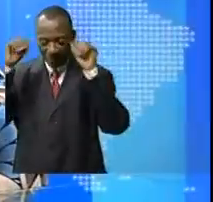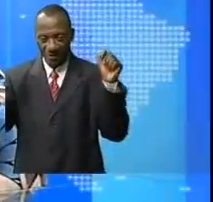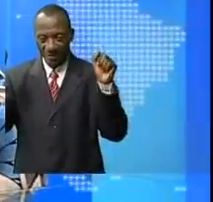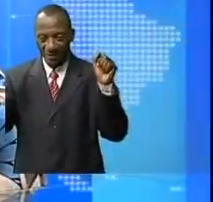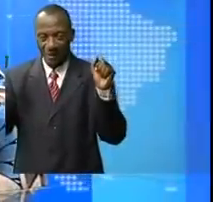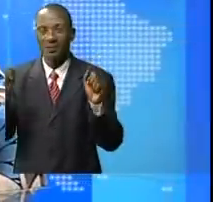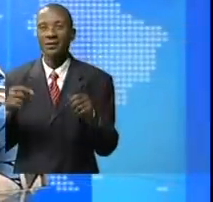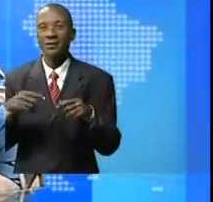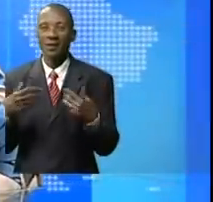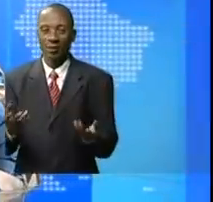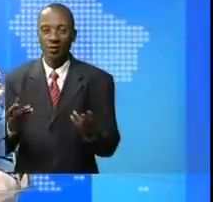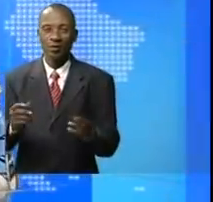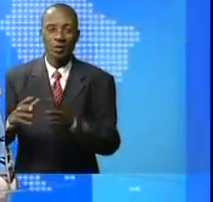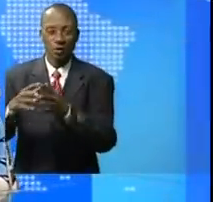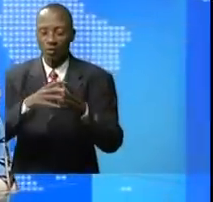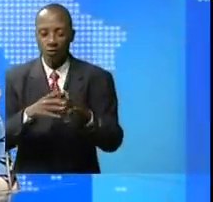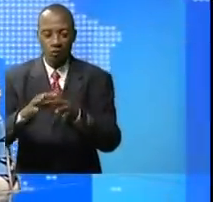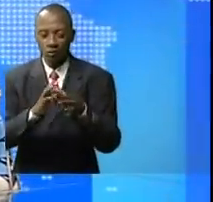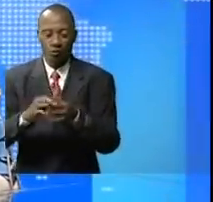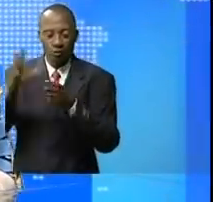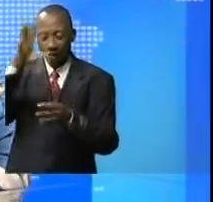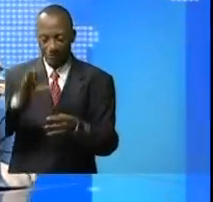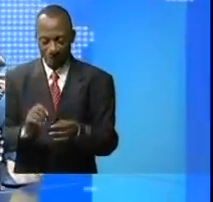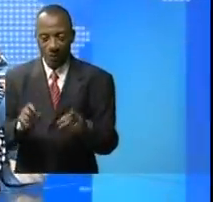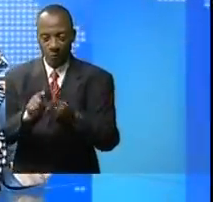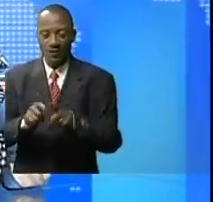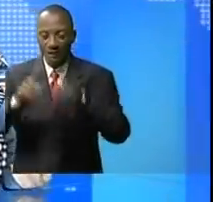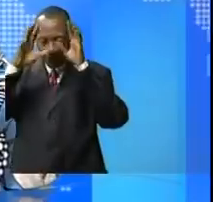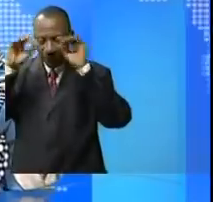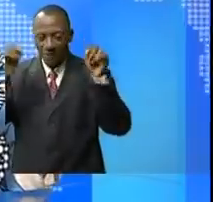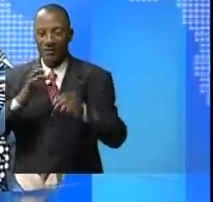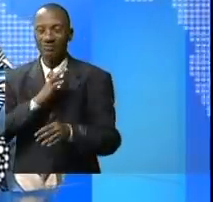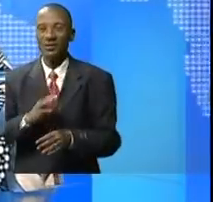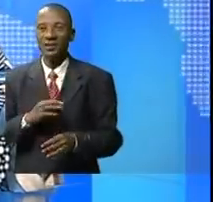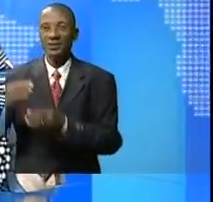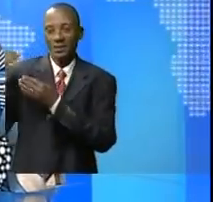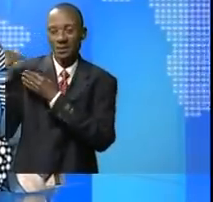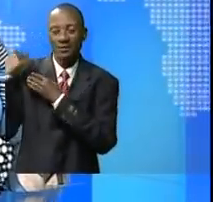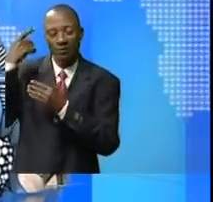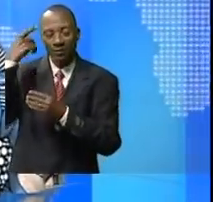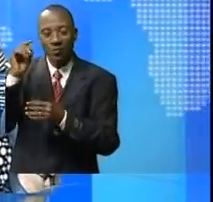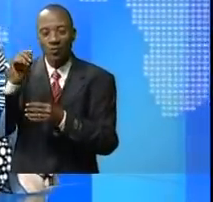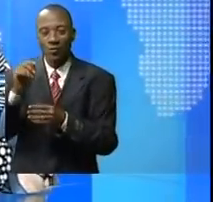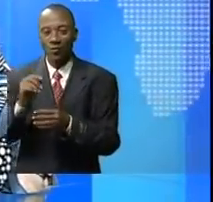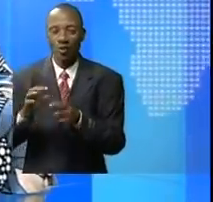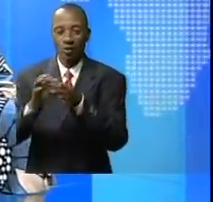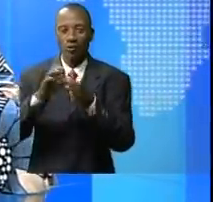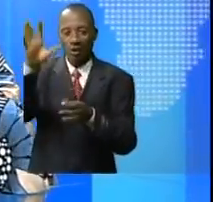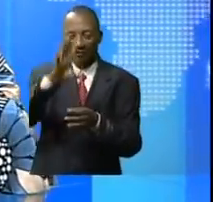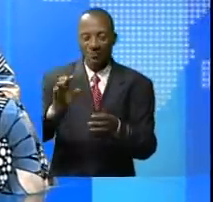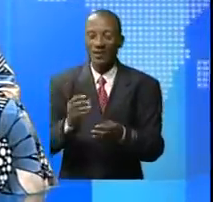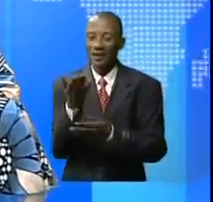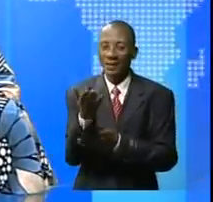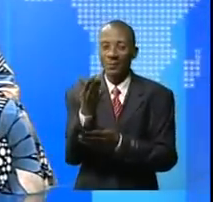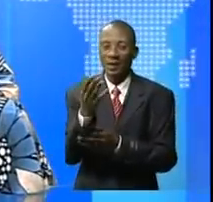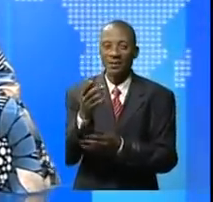Alpha Condé. Félix-Antoine Tshisekedi, président en exercice de cette organisation africaine, demande la libération immédiate